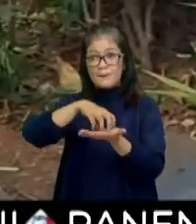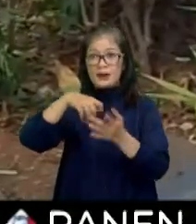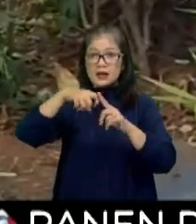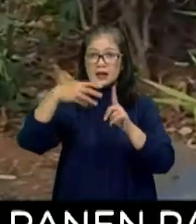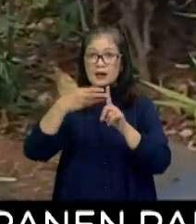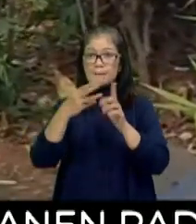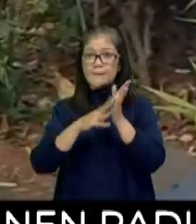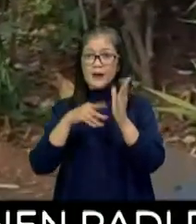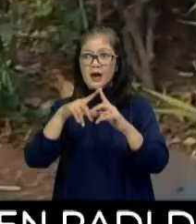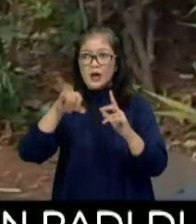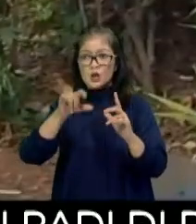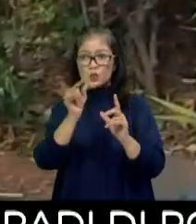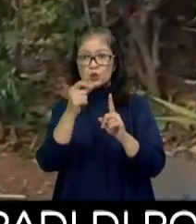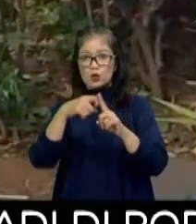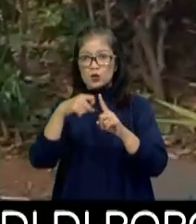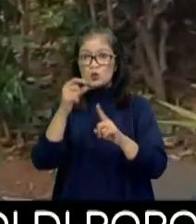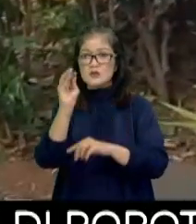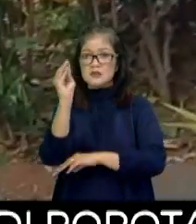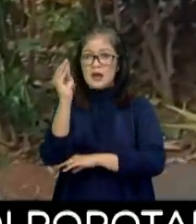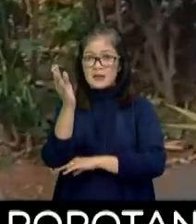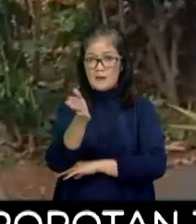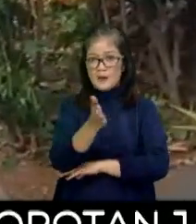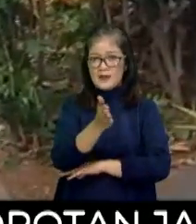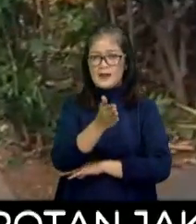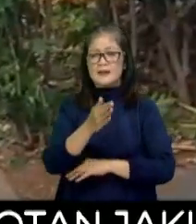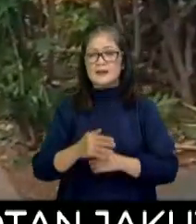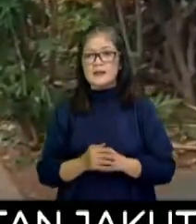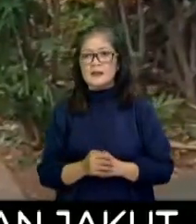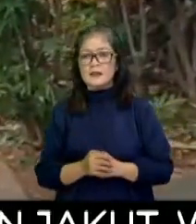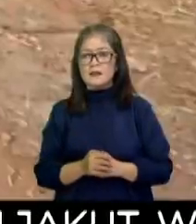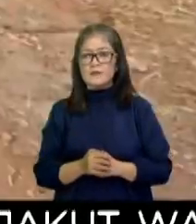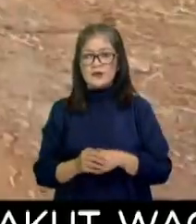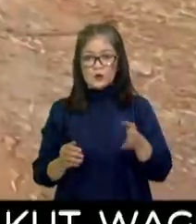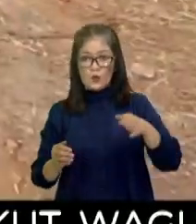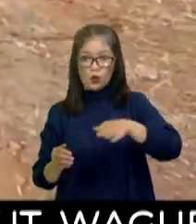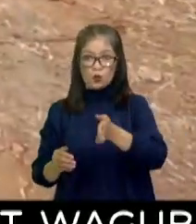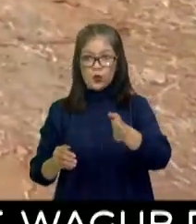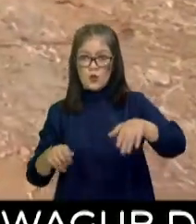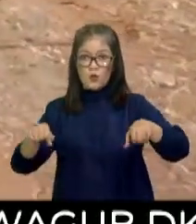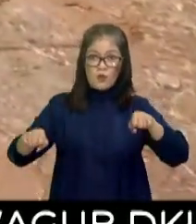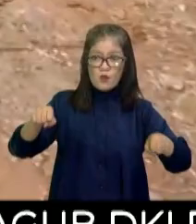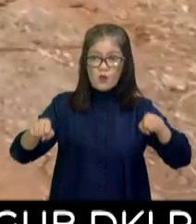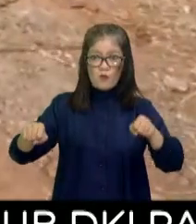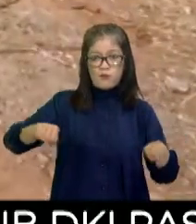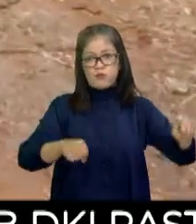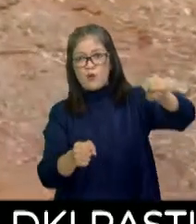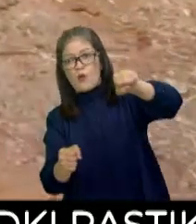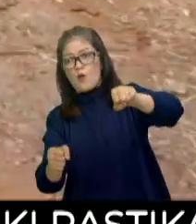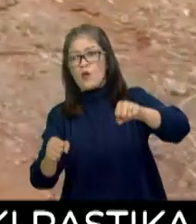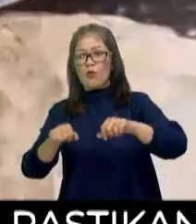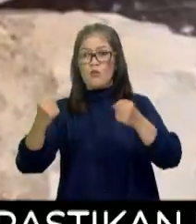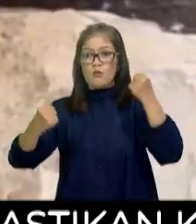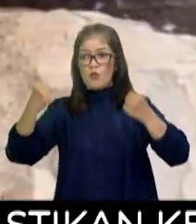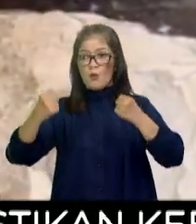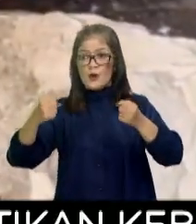Pengendara motor terkejut saat melihat pejalan kaki di sebelah kiri hingga membanting kemudi ke arah kanan dan menyinggol bagian belakang sebuah mobil yang juga tengah